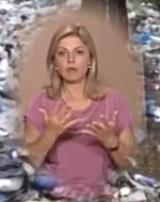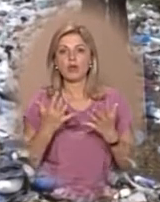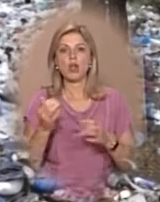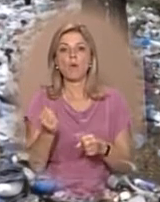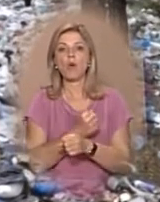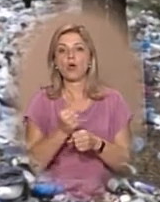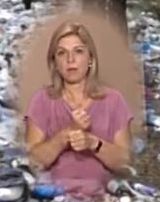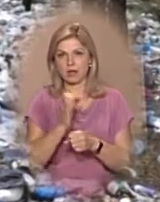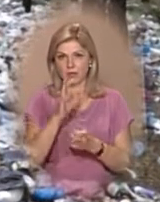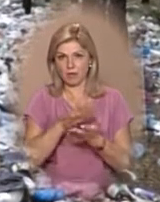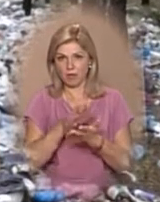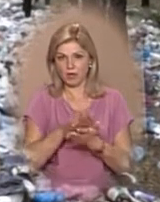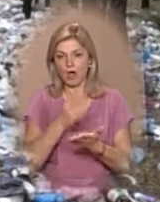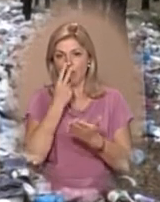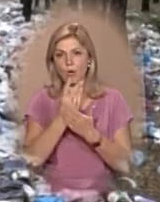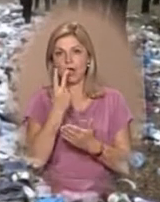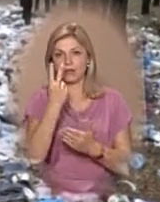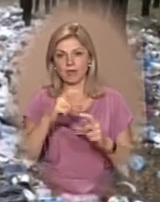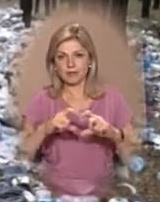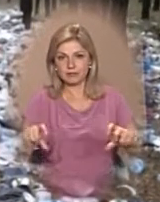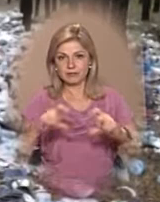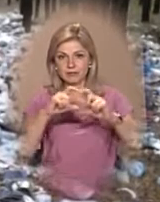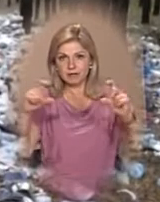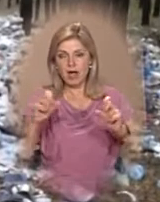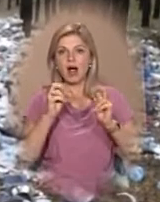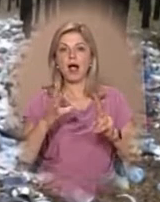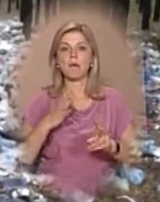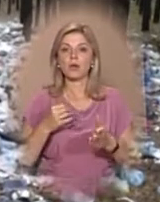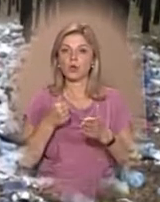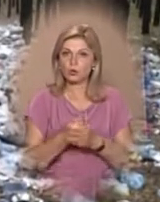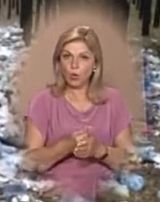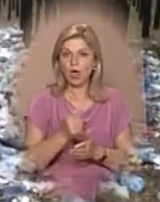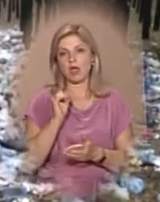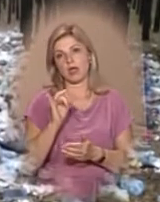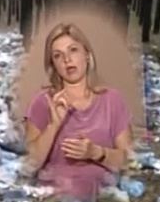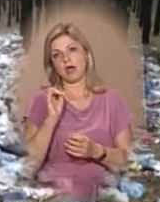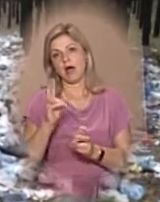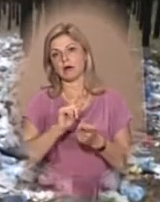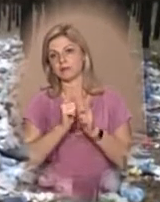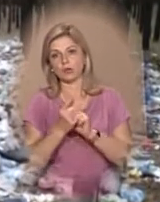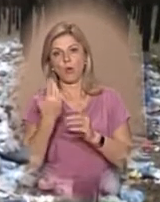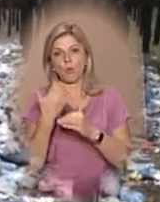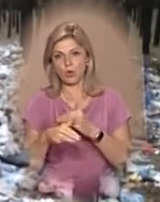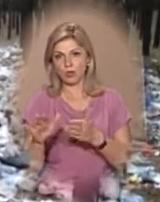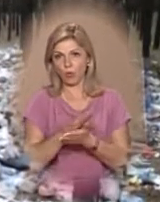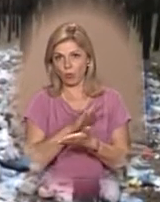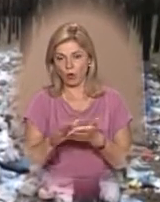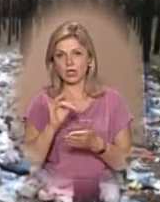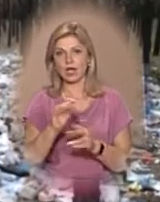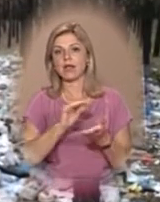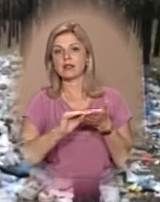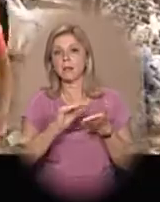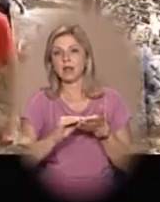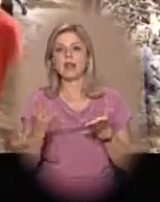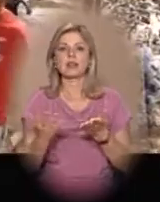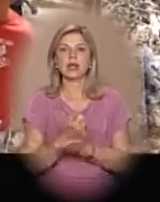з відходами відображені на цих двох світлинах – як було до і що сталося після. Під світлинами жартівливий напис «Знайди тисячу